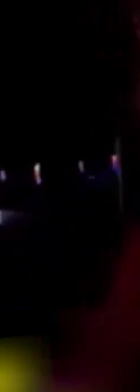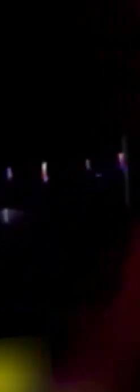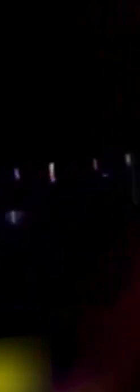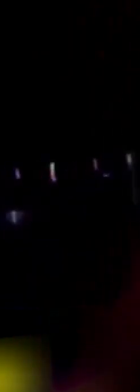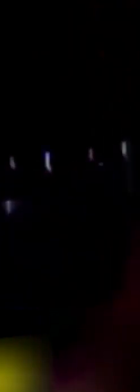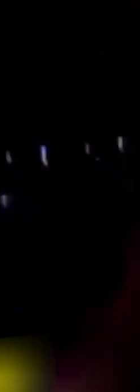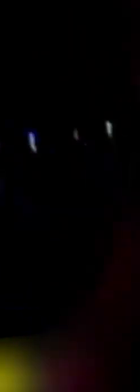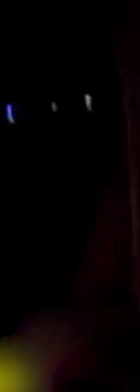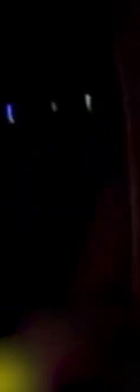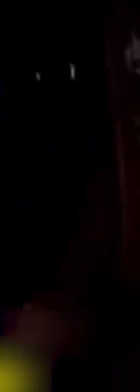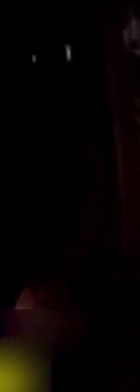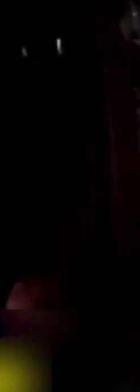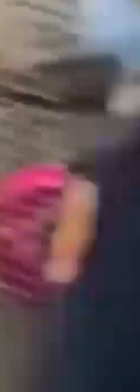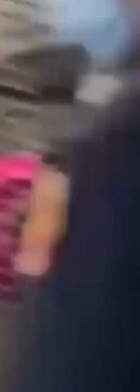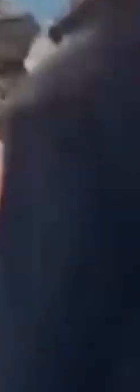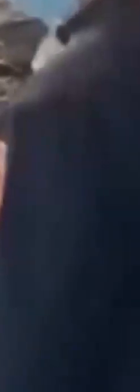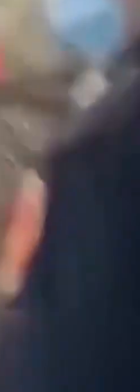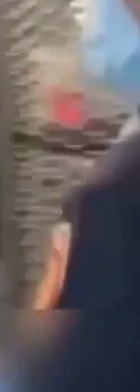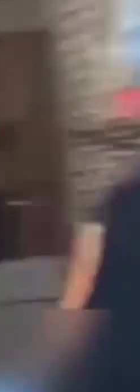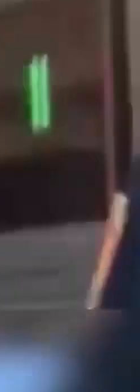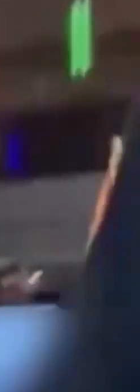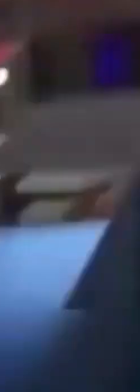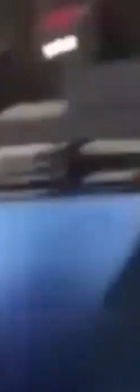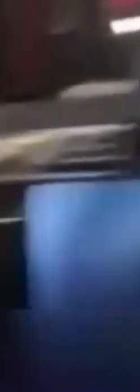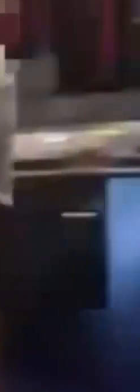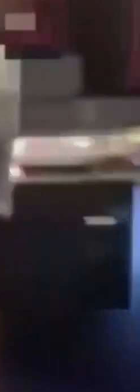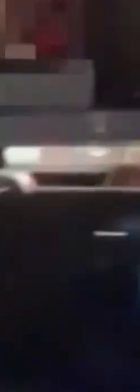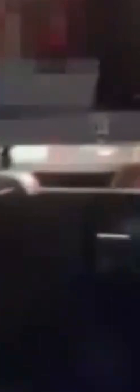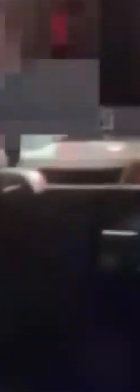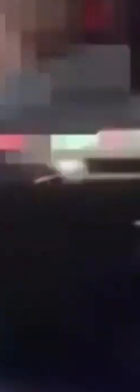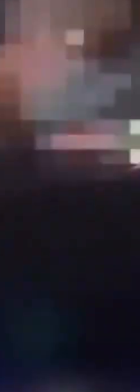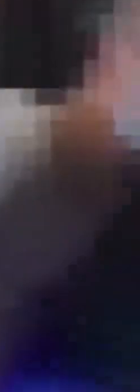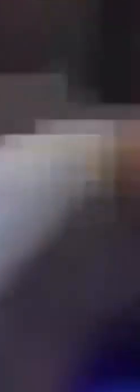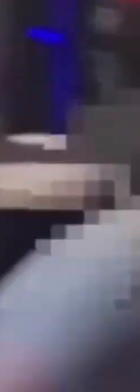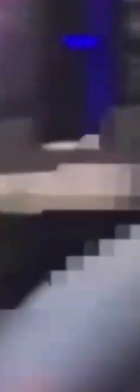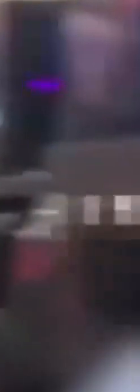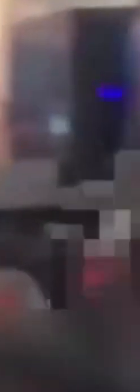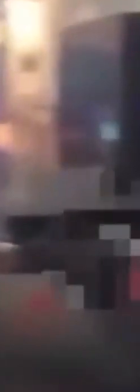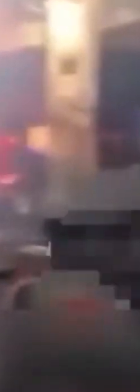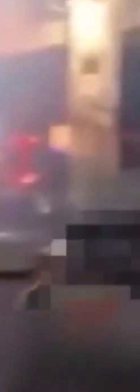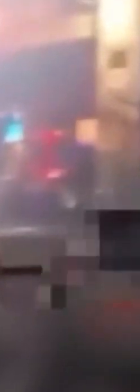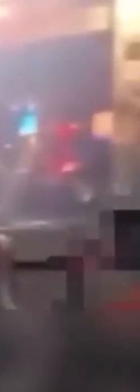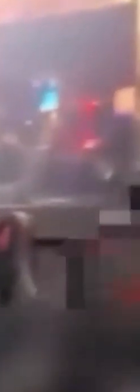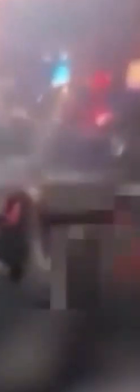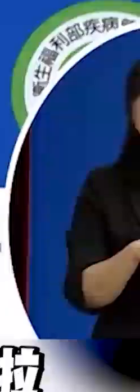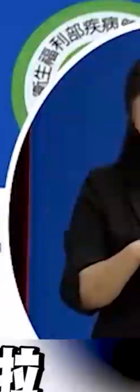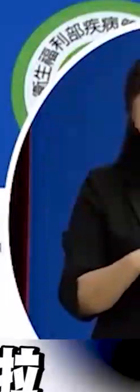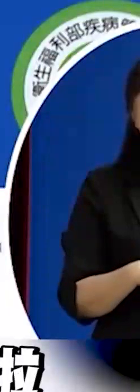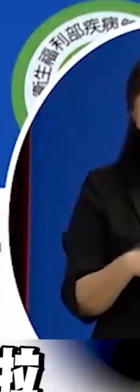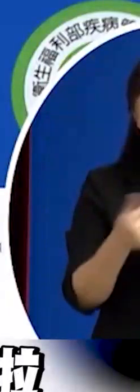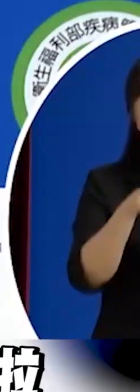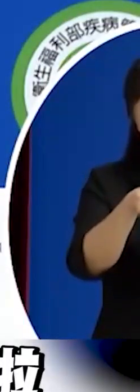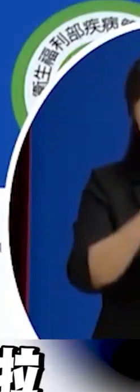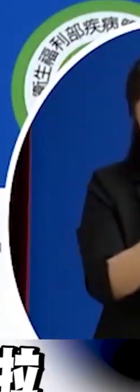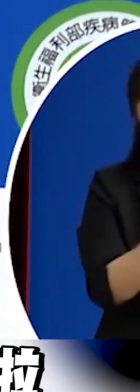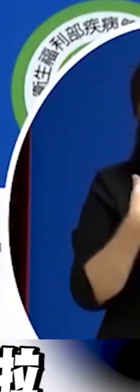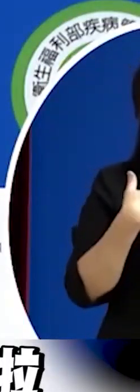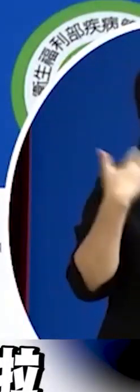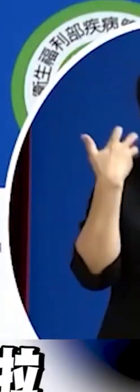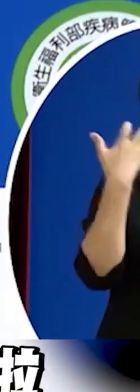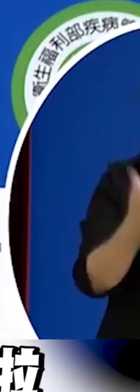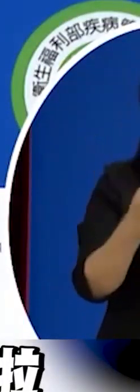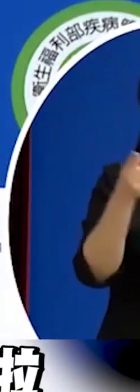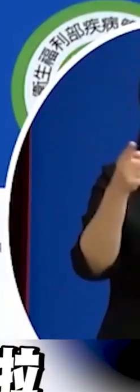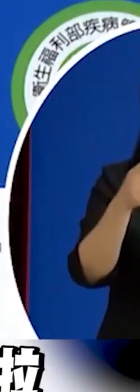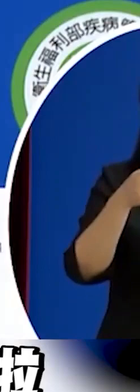开，还要偷偷的开，对不对哈？我觉得这都是。加重我们整个社会